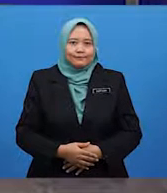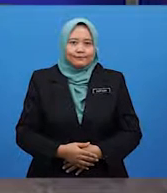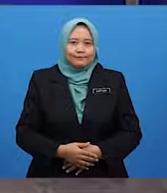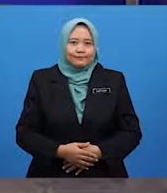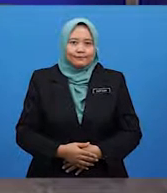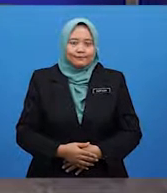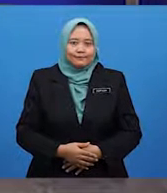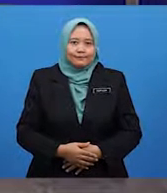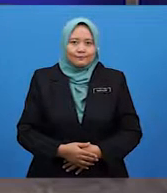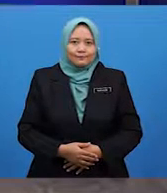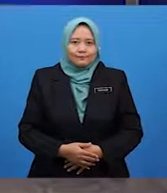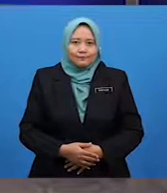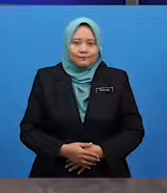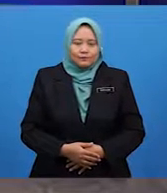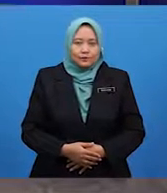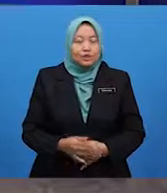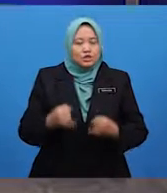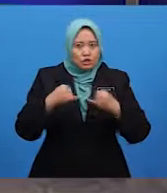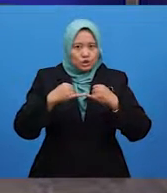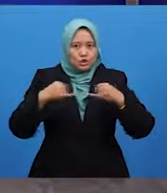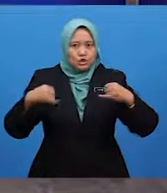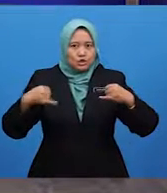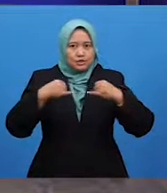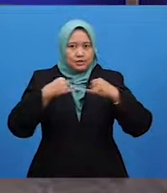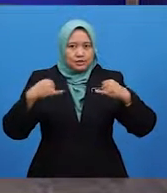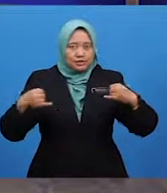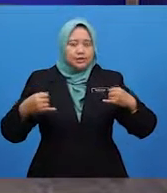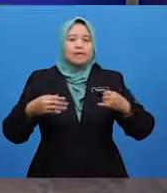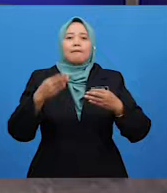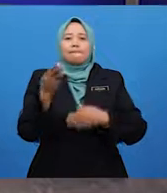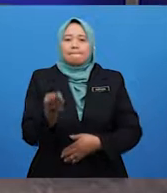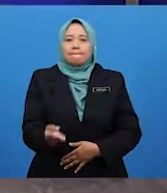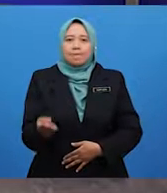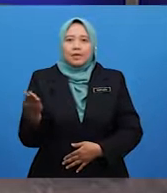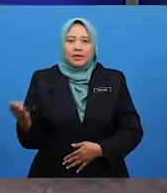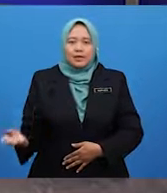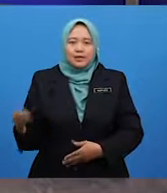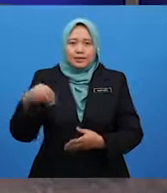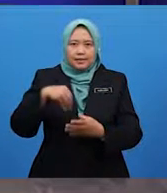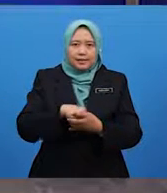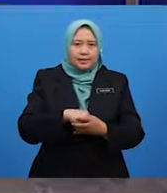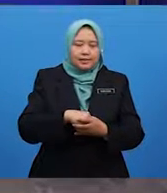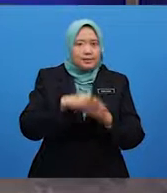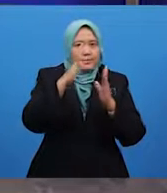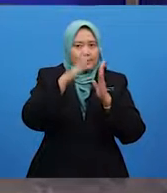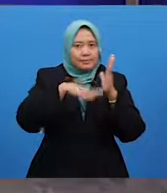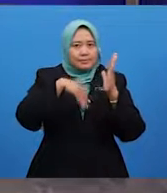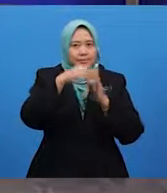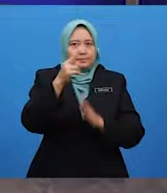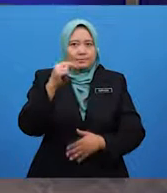Seterusnya, ini adalah jenis-jenis bahan yang kita gunakan dalam catan. Contohnya seperti cat air, pensel,